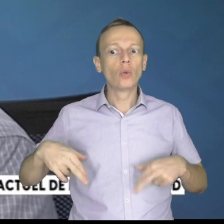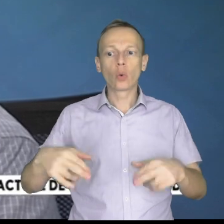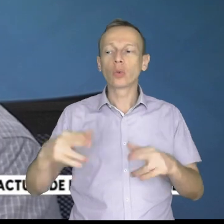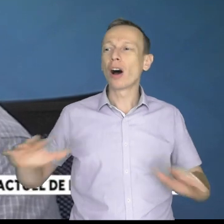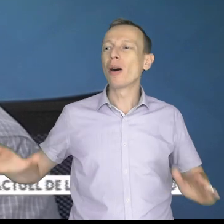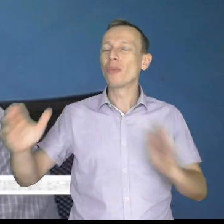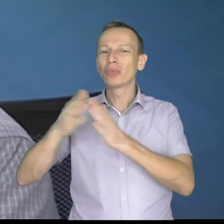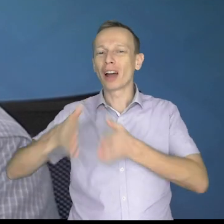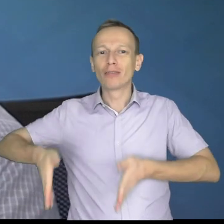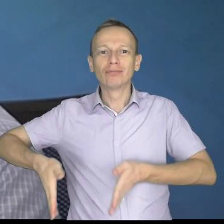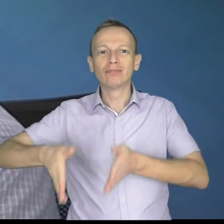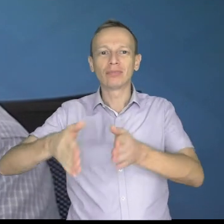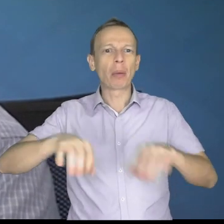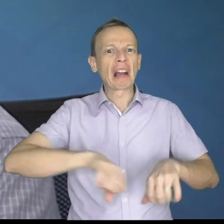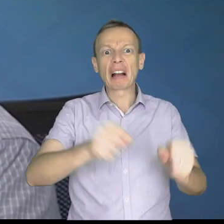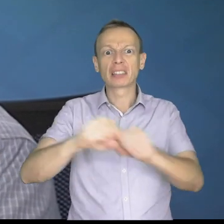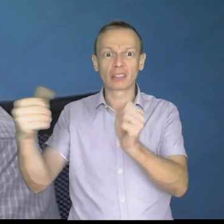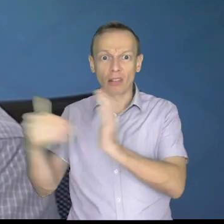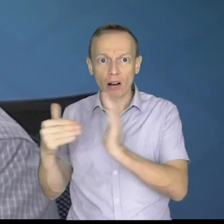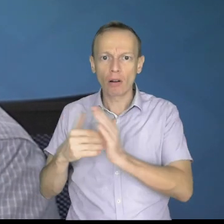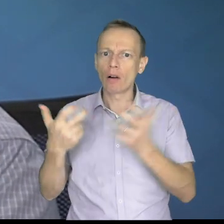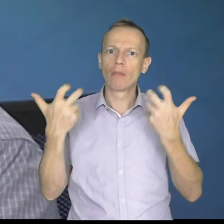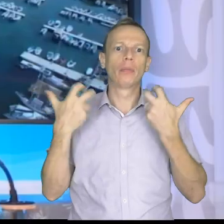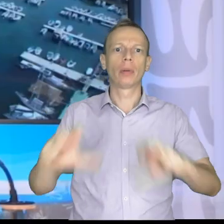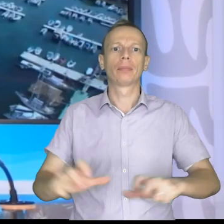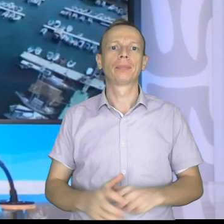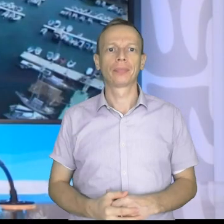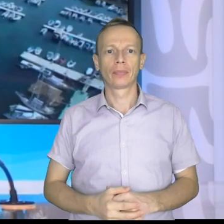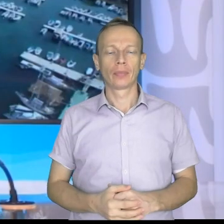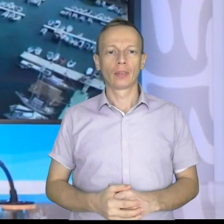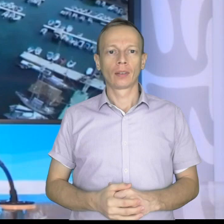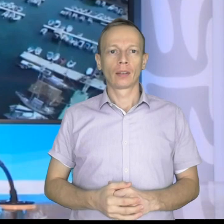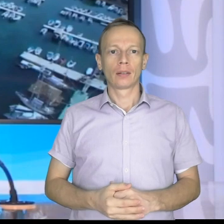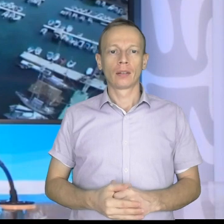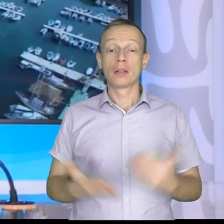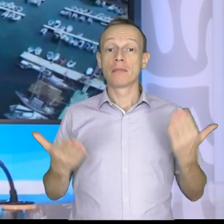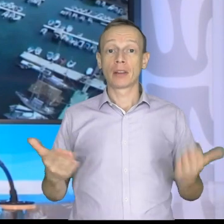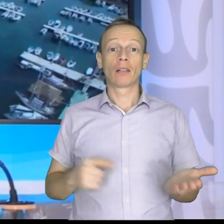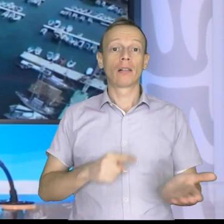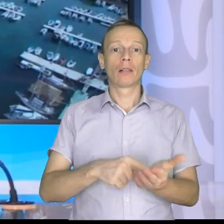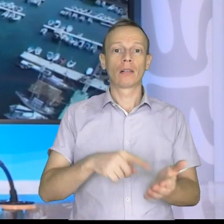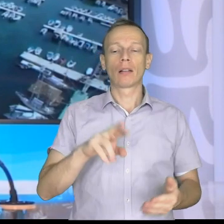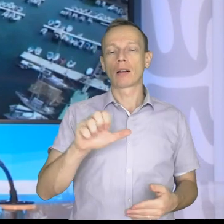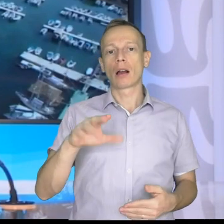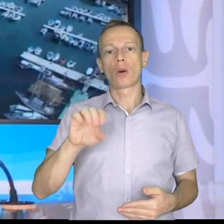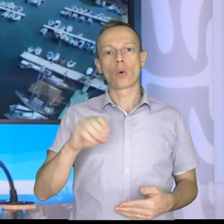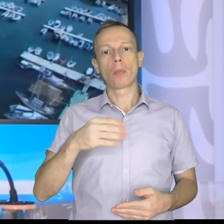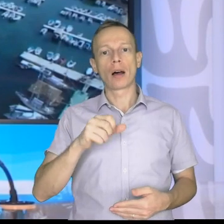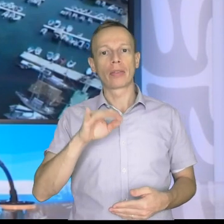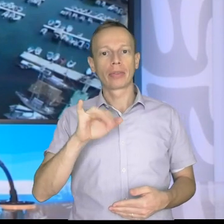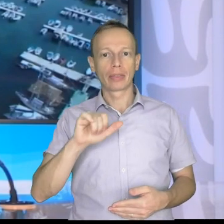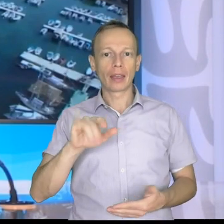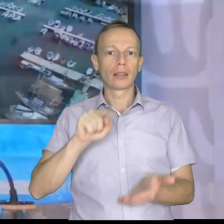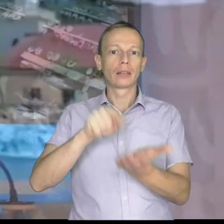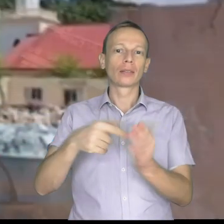pour attirer les promoteurs et casser encore toutes nos belles montagnes. Un petit tour d'horizon maintenant au Raromatei, à Bora Bora, l'ancienne